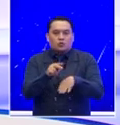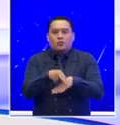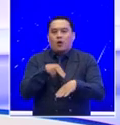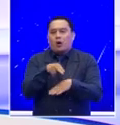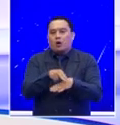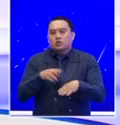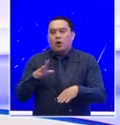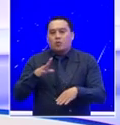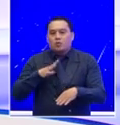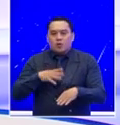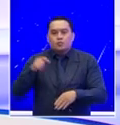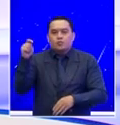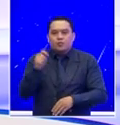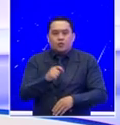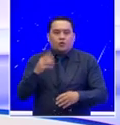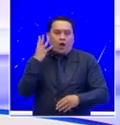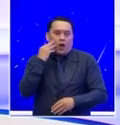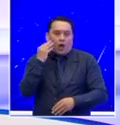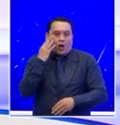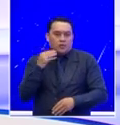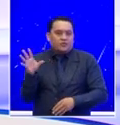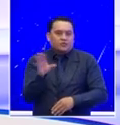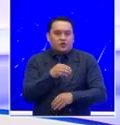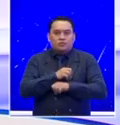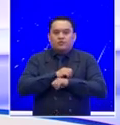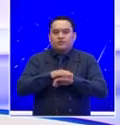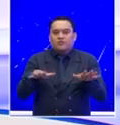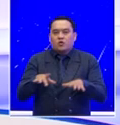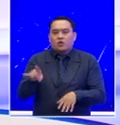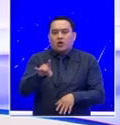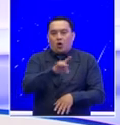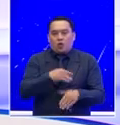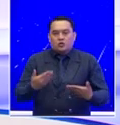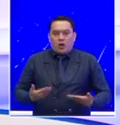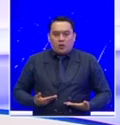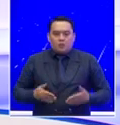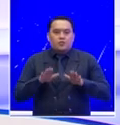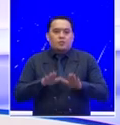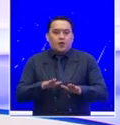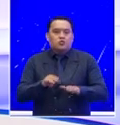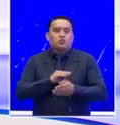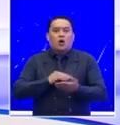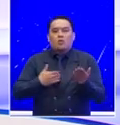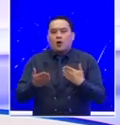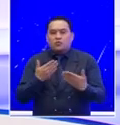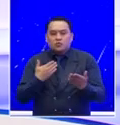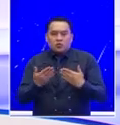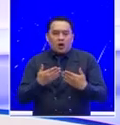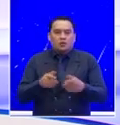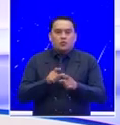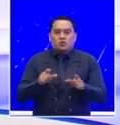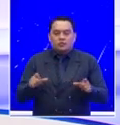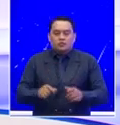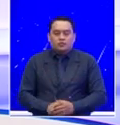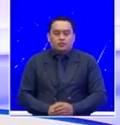сотрудников полиции. По прибытию в южную столицу все разъедутся по регионам. Нашим корреспондентам удалось пообщаться с